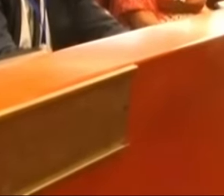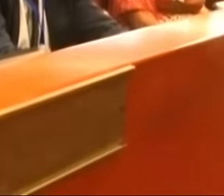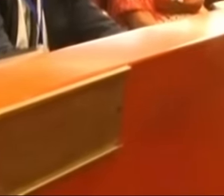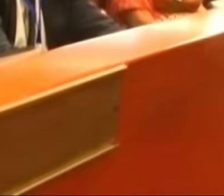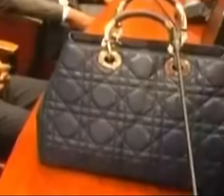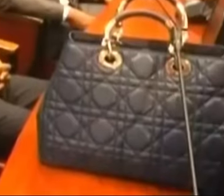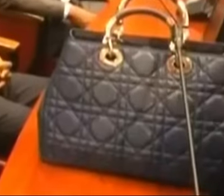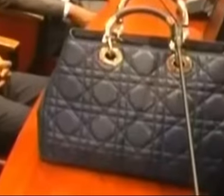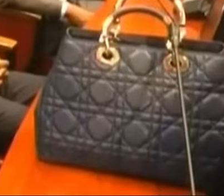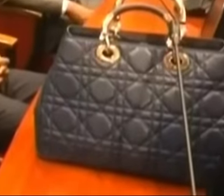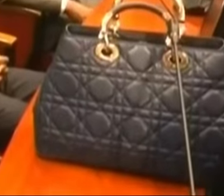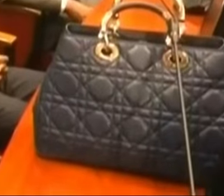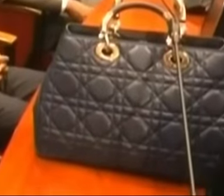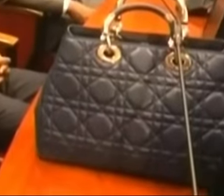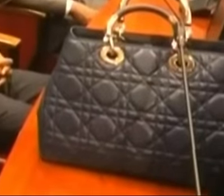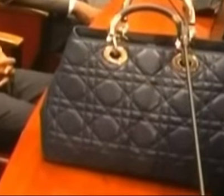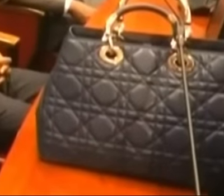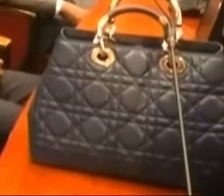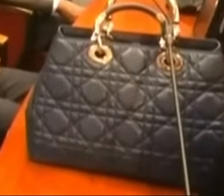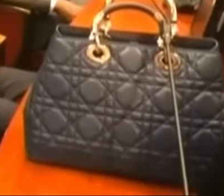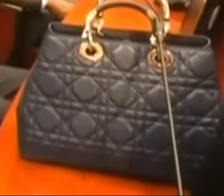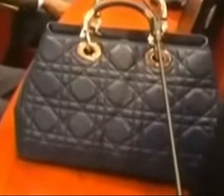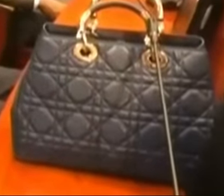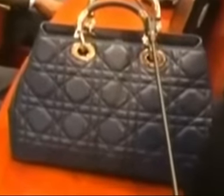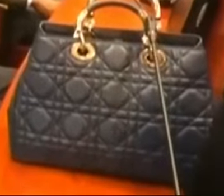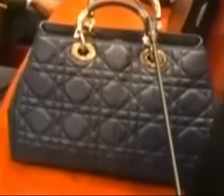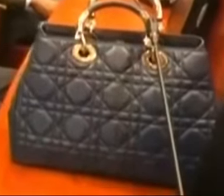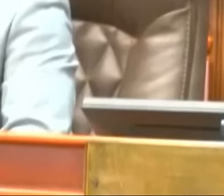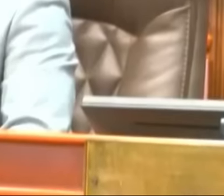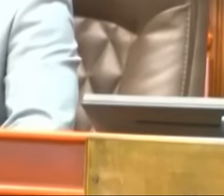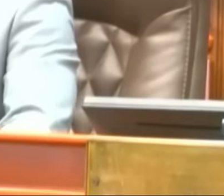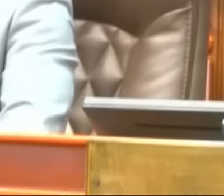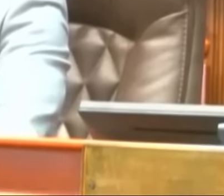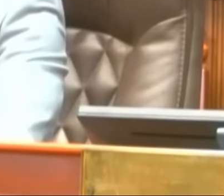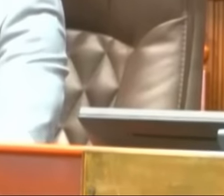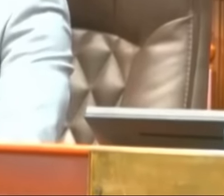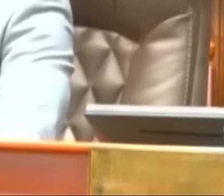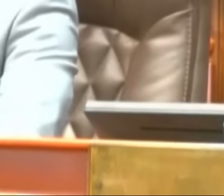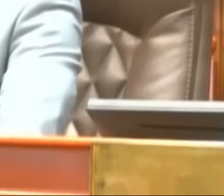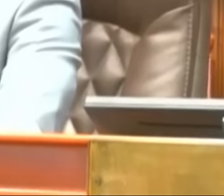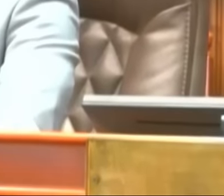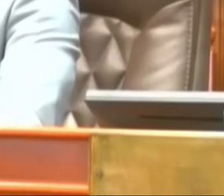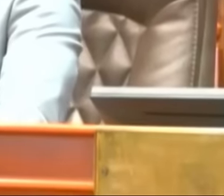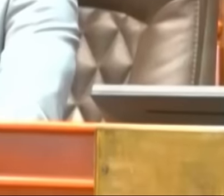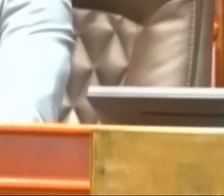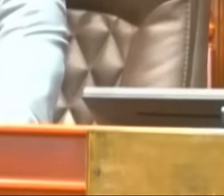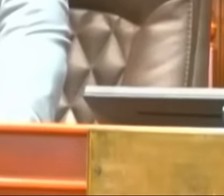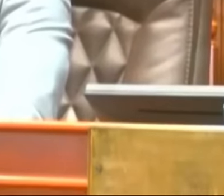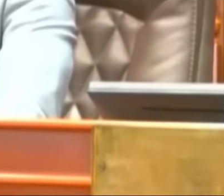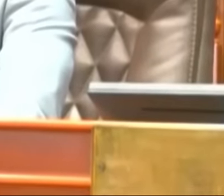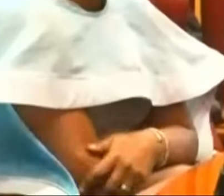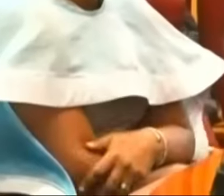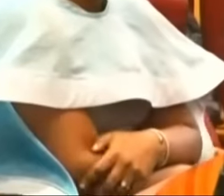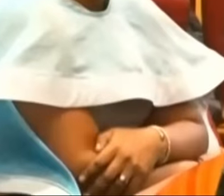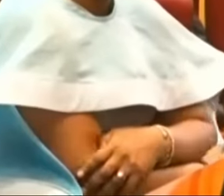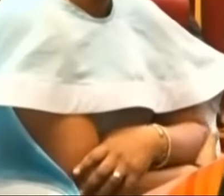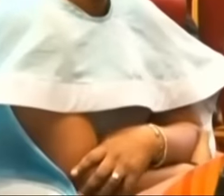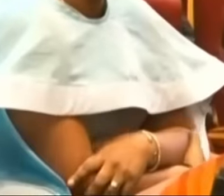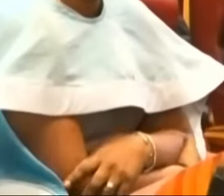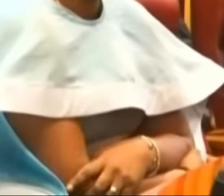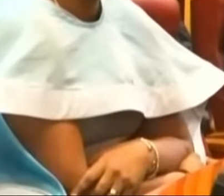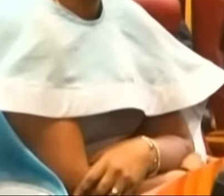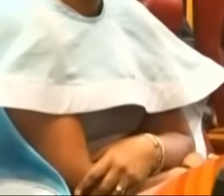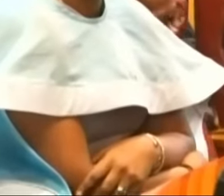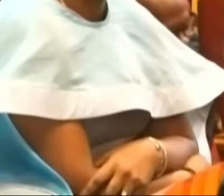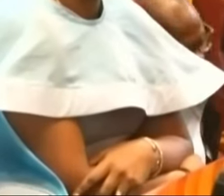présidée par le secrétaire général de cette chambre, Jean Mukwala. Deux points étaient inscrits à l'ordre du jour, l'allocution du secrétaire général